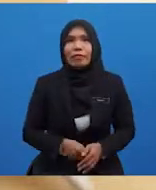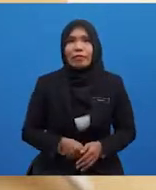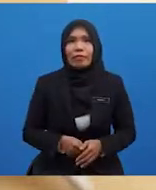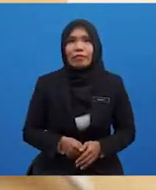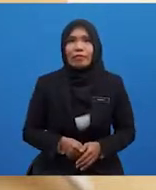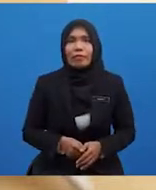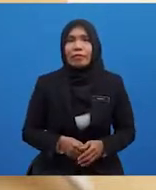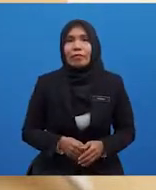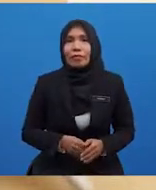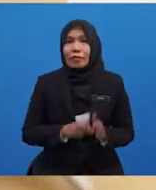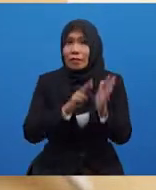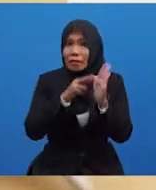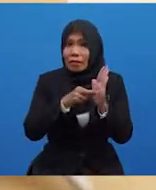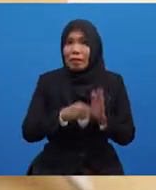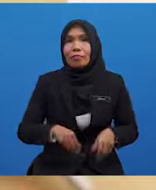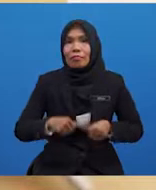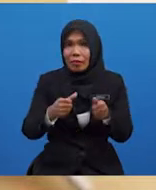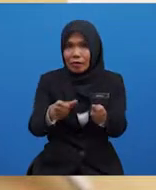alih.